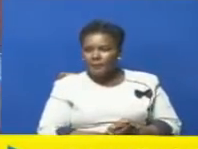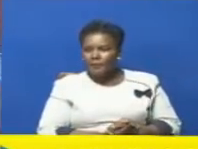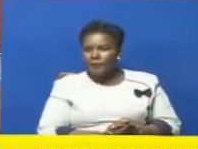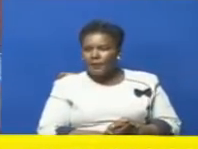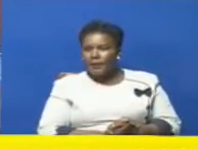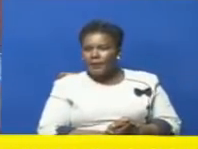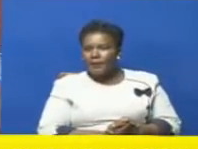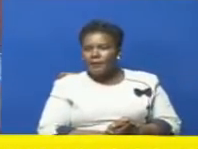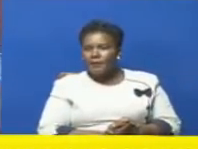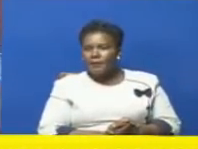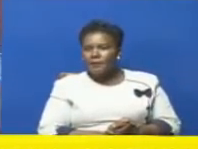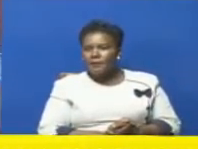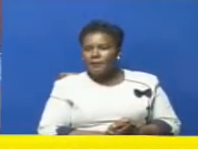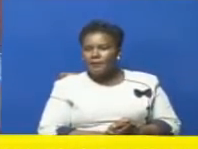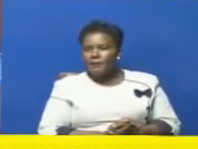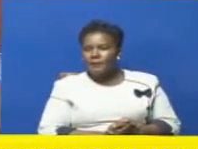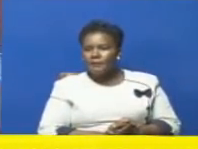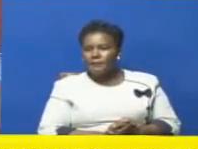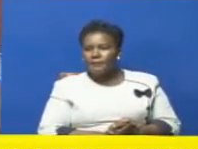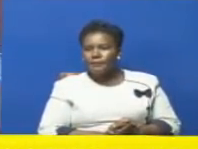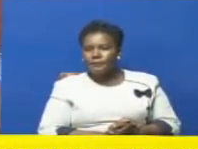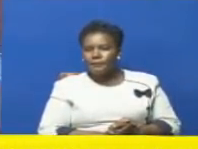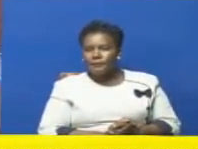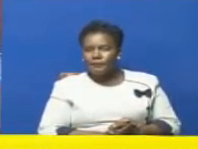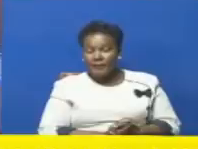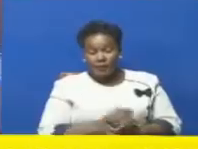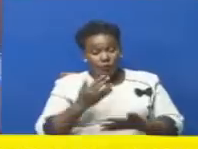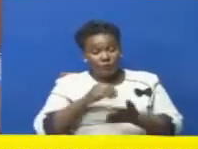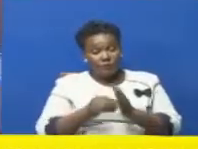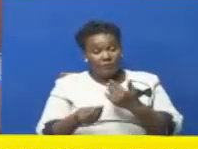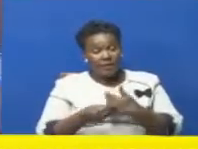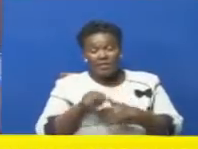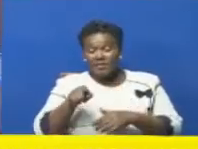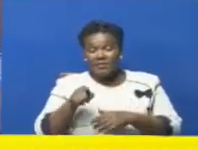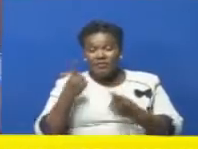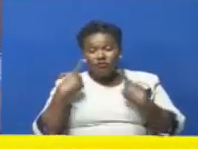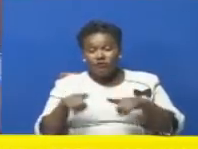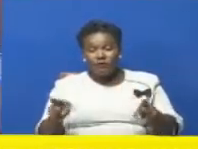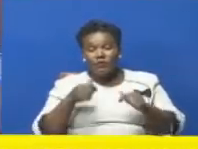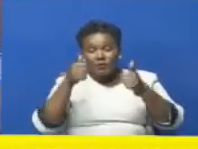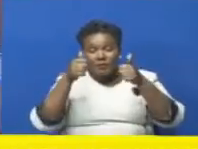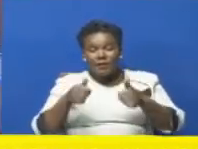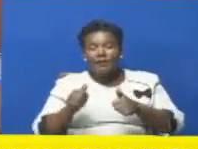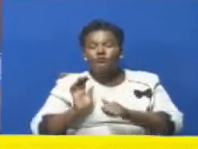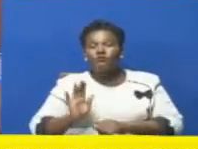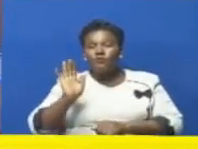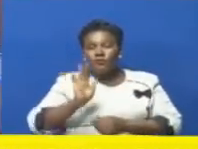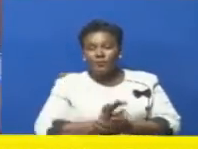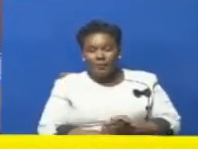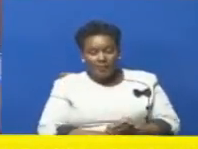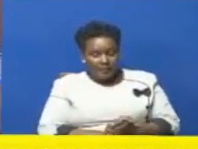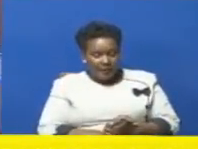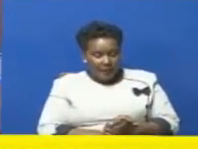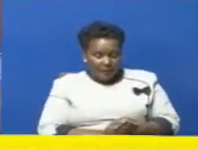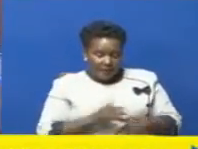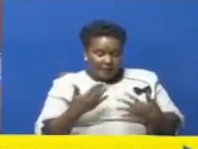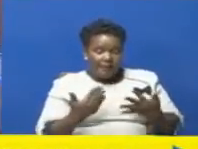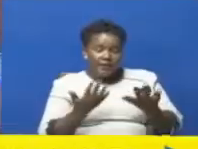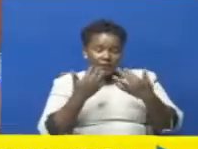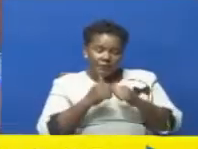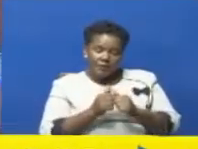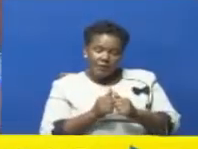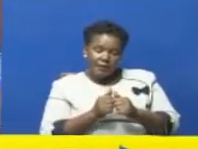sina imani na Ole kwa sababu kile ambacho anatarajia sicho ambacho kinatokea. Kwa sababu pengine watu wanakuwa na mtazamo huo